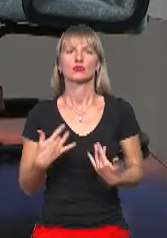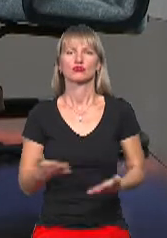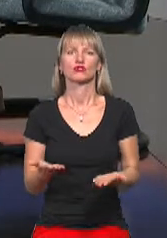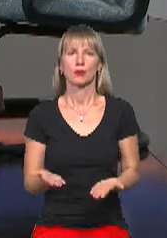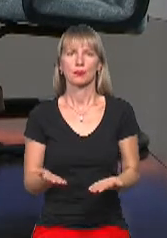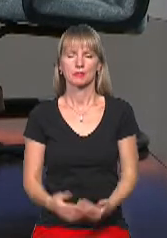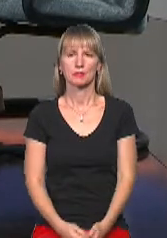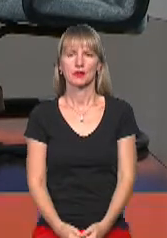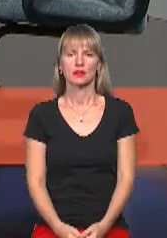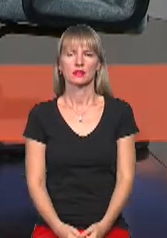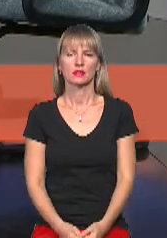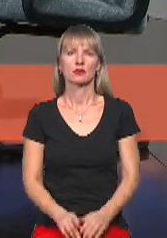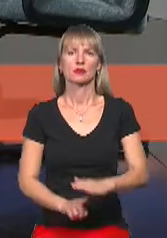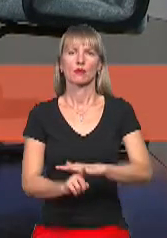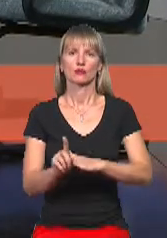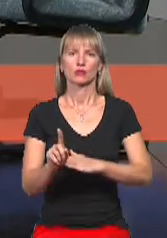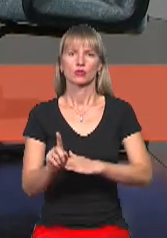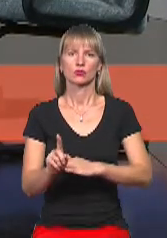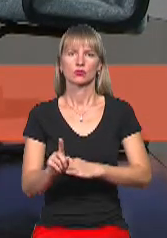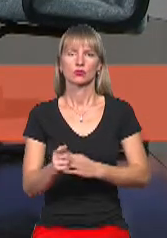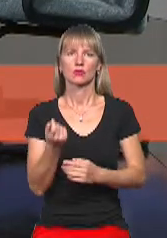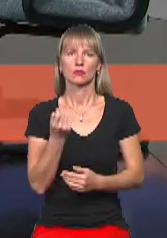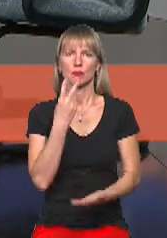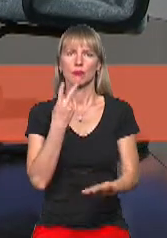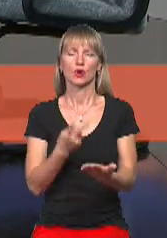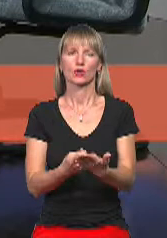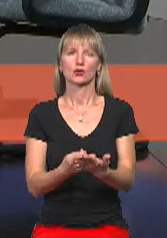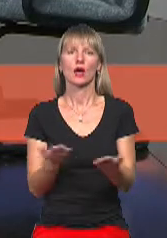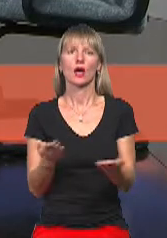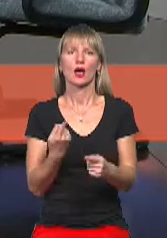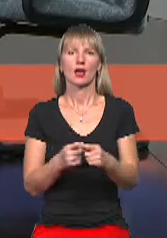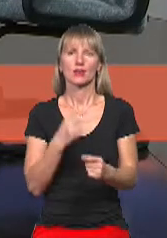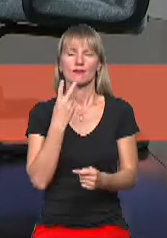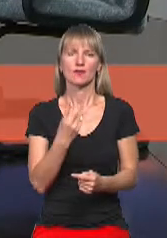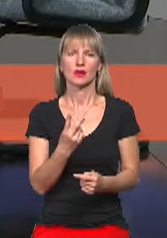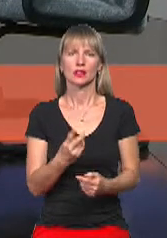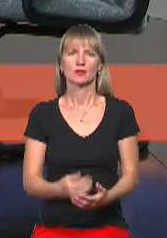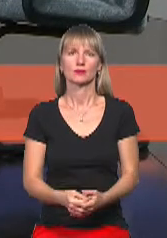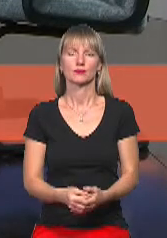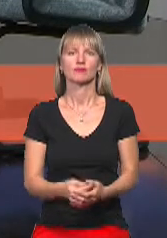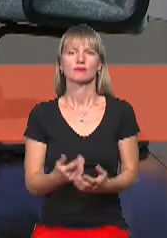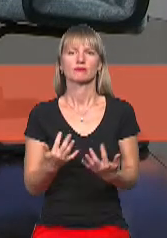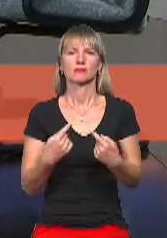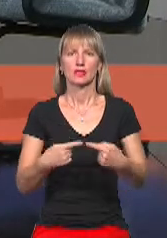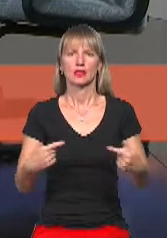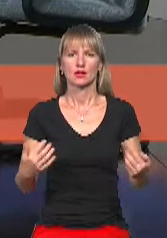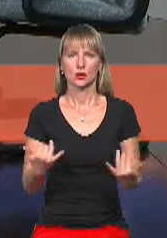зачем это? Ну, сначала немножечко покажу, как это выглядит. Ну, несколько у